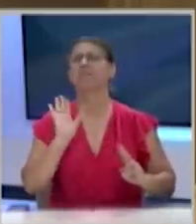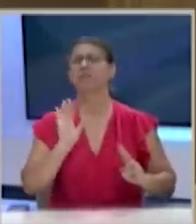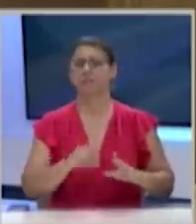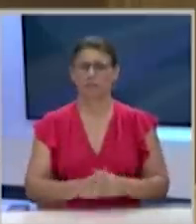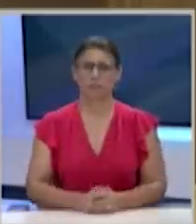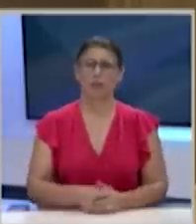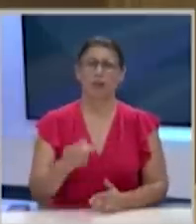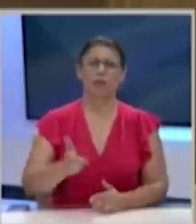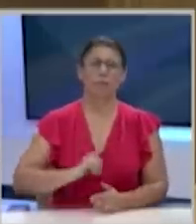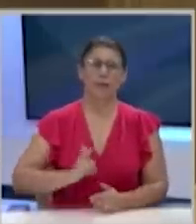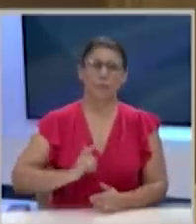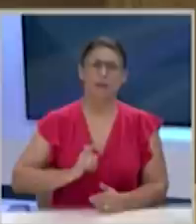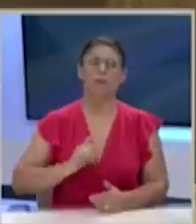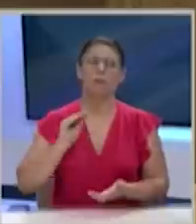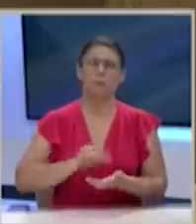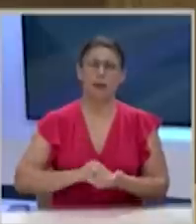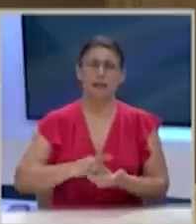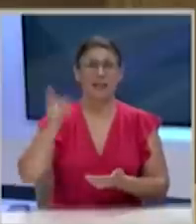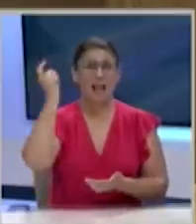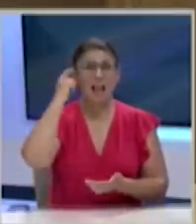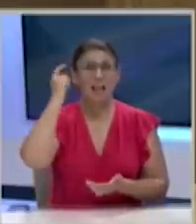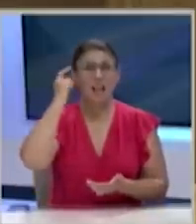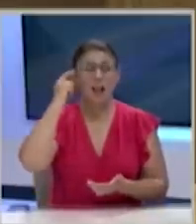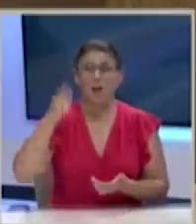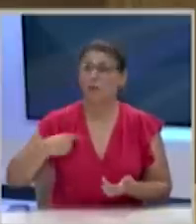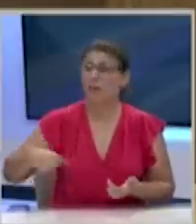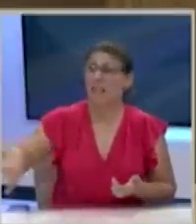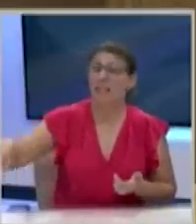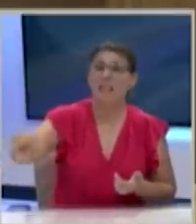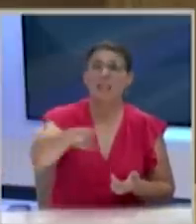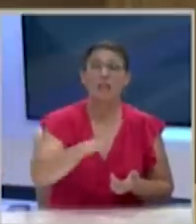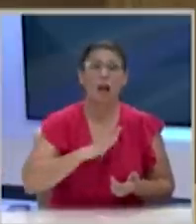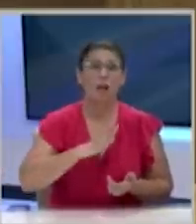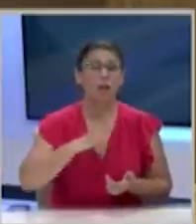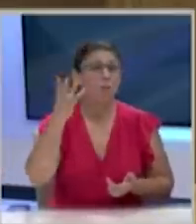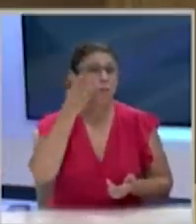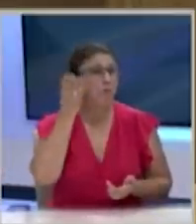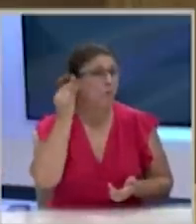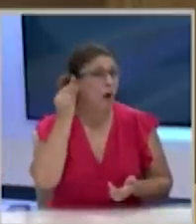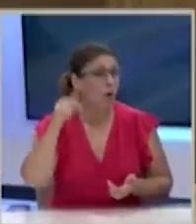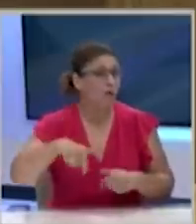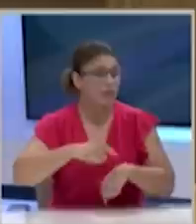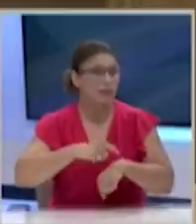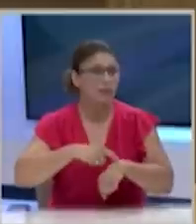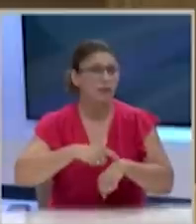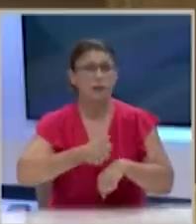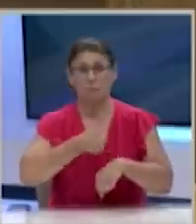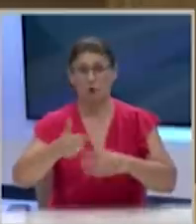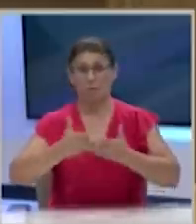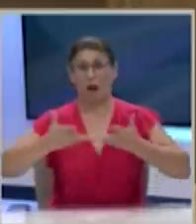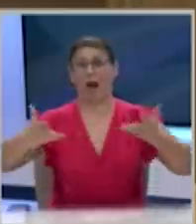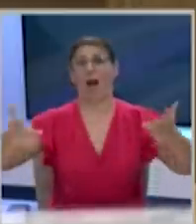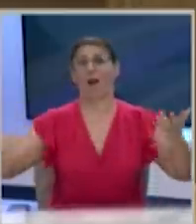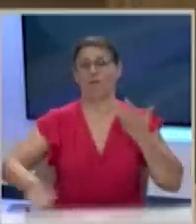Αυτό που περιμένουμε είναι να καταλάβει ο λαός που παρακολουθεί ότι δεν κινδυνεύει μόνο από τις μέγκα φωτιές και